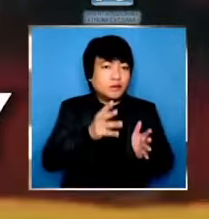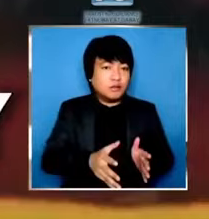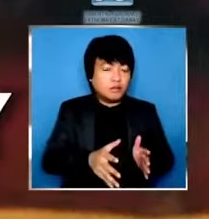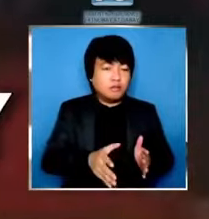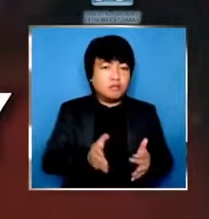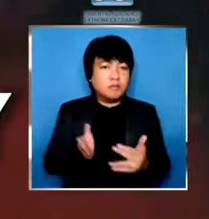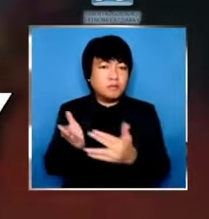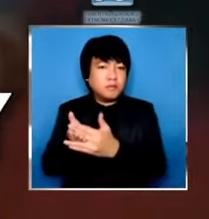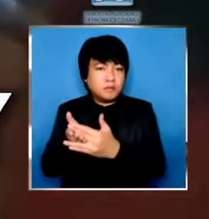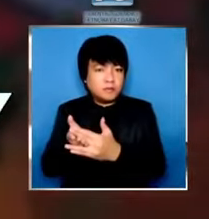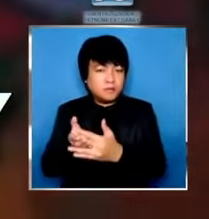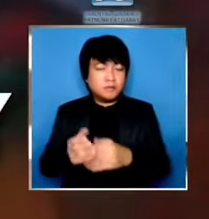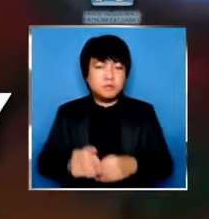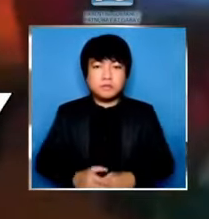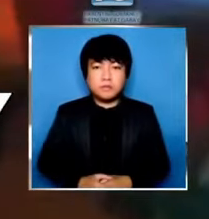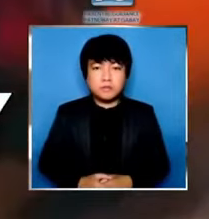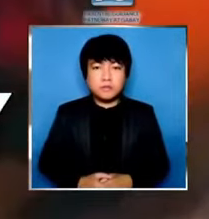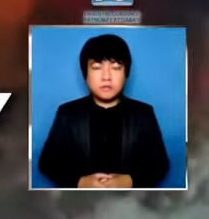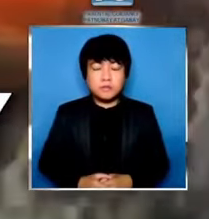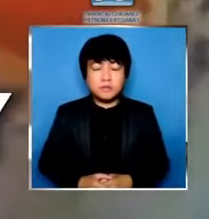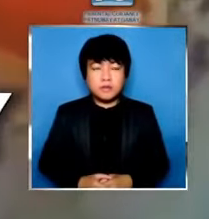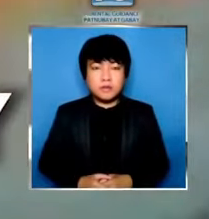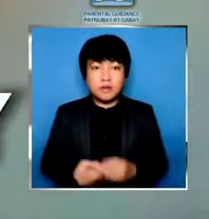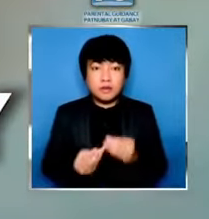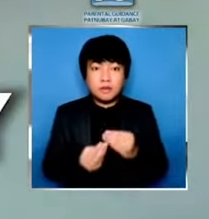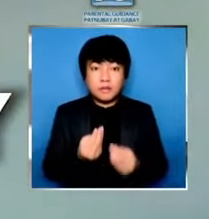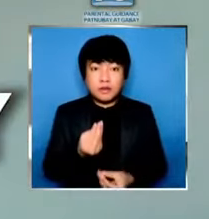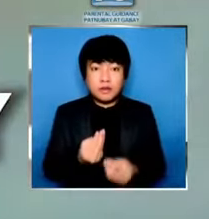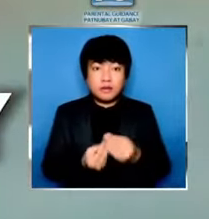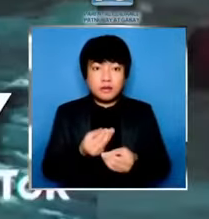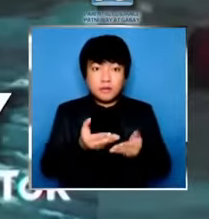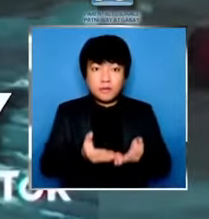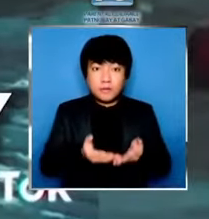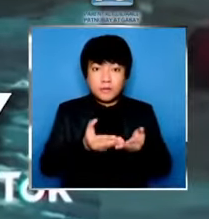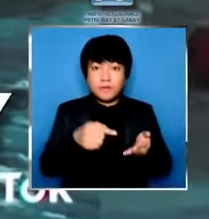At banana boat ride na naging bad day ng ang isang